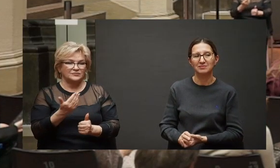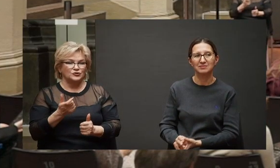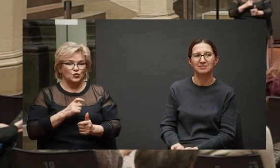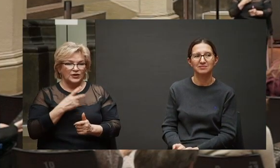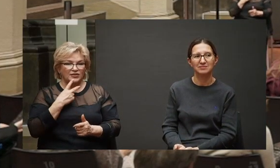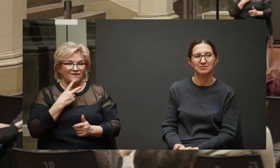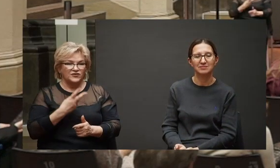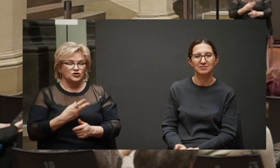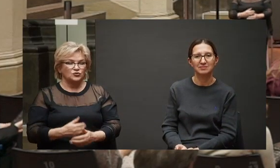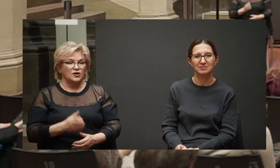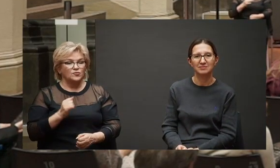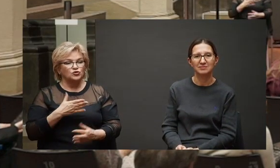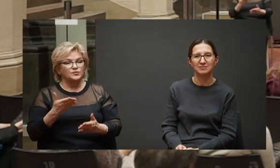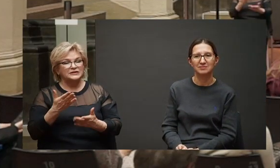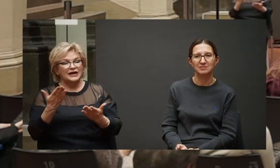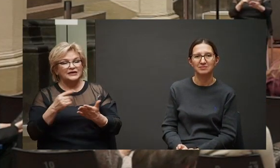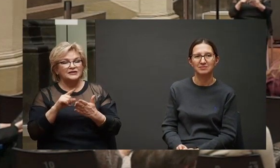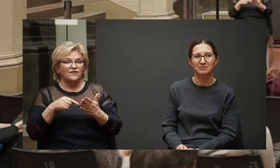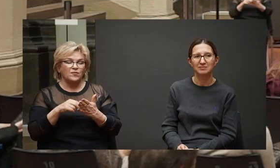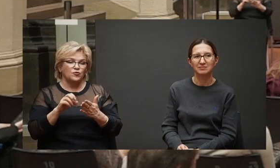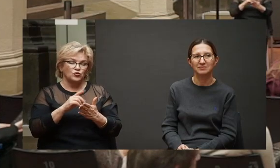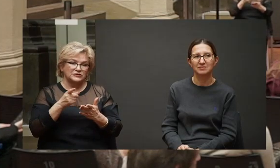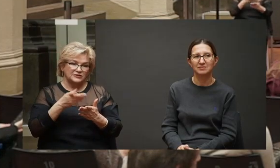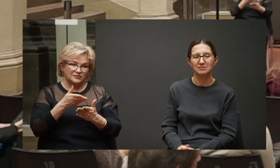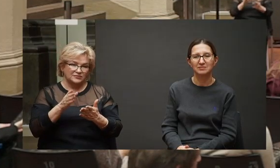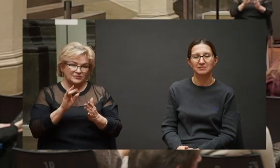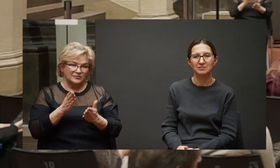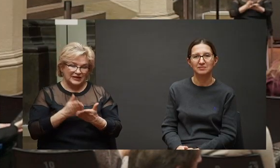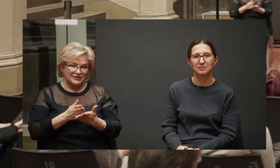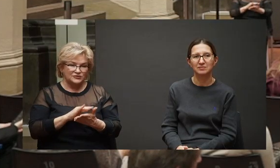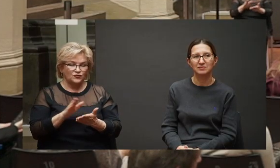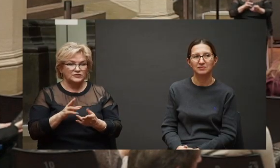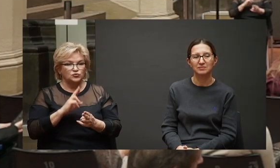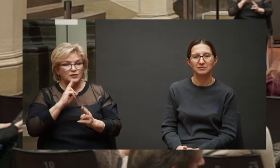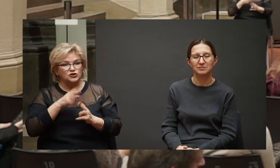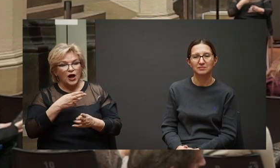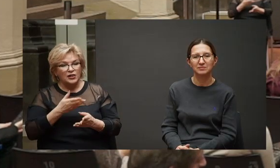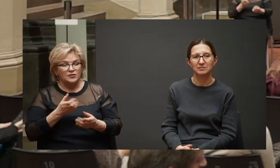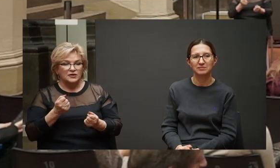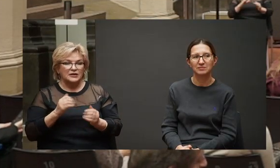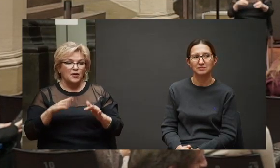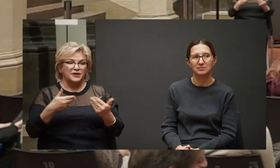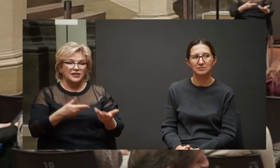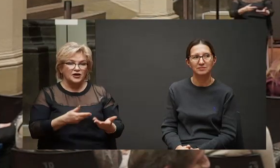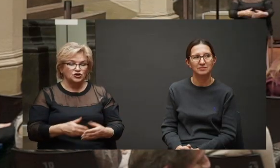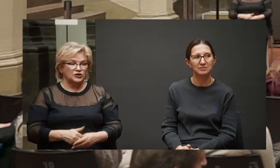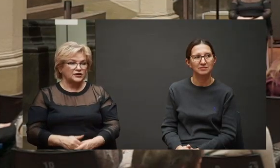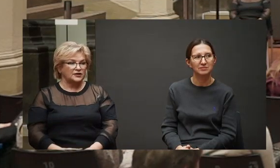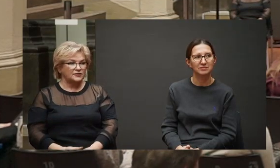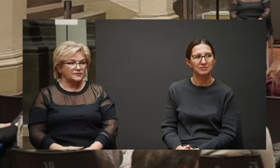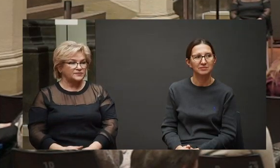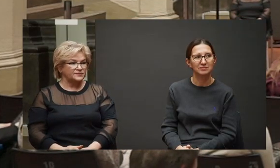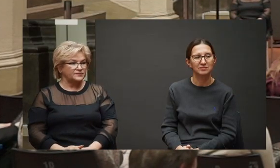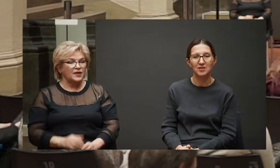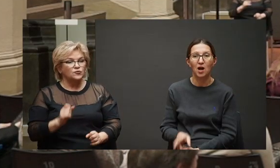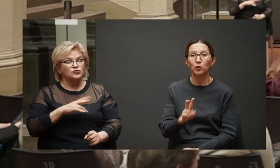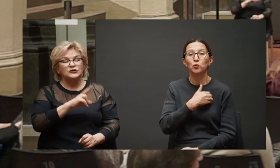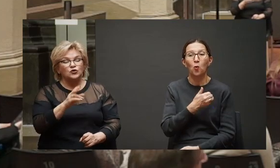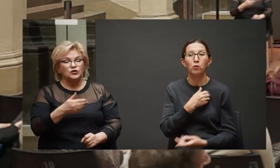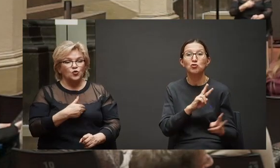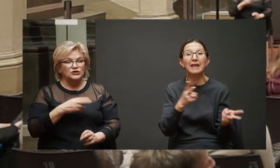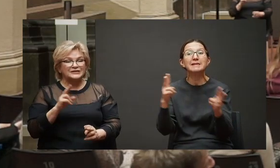Вот. Ну, может быть, какие-то вопросы действительно есть. Жалобы или предложения. Тут хочется танцевать,